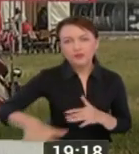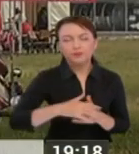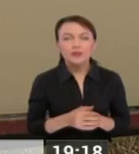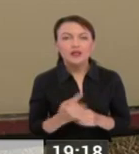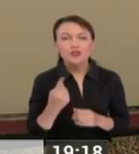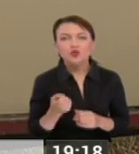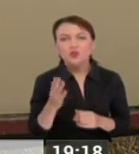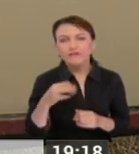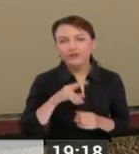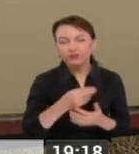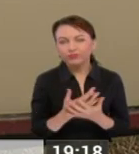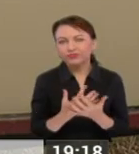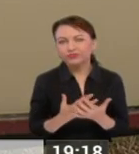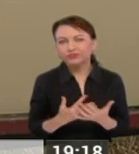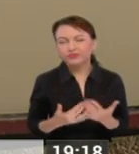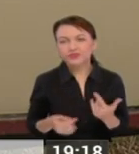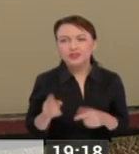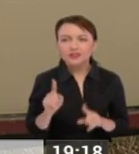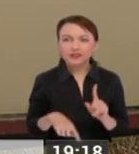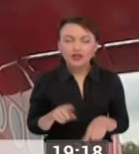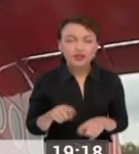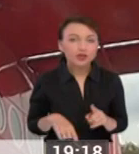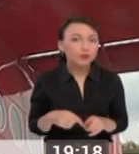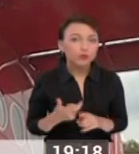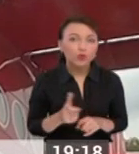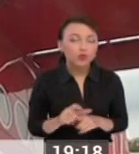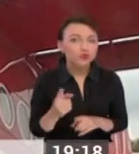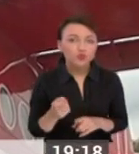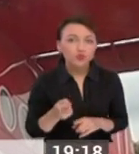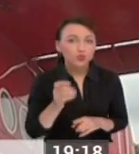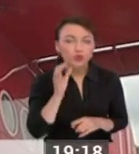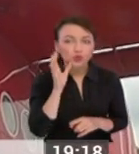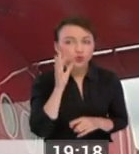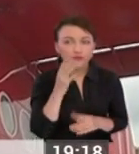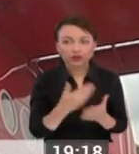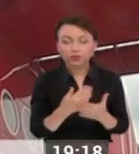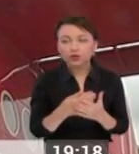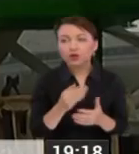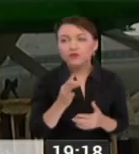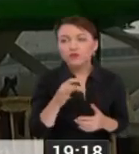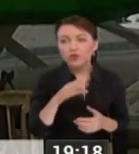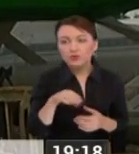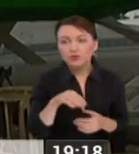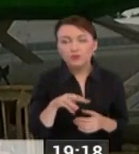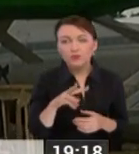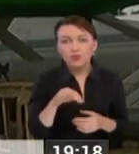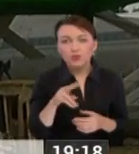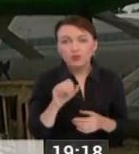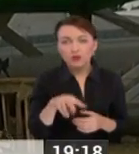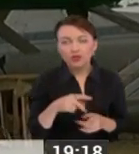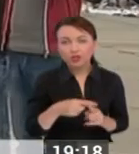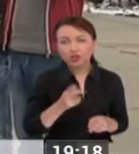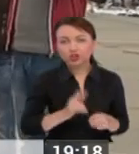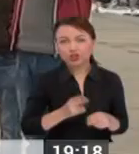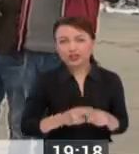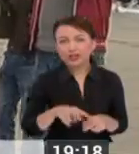унікальних витворів автопрому. Деяким експонатам більше сотні років. Наприклад, Ford Model T, також відомий як жерстяна Лізі.